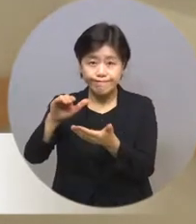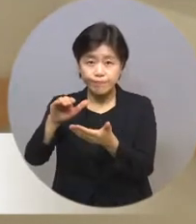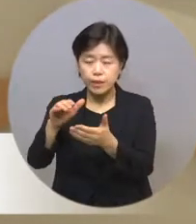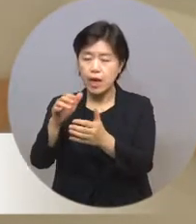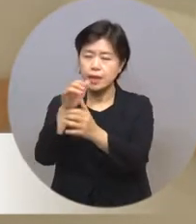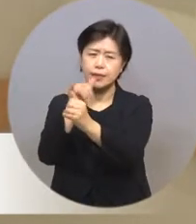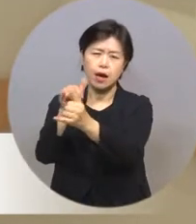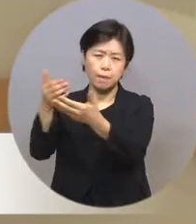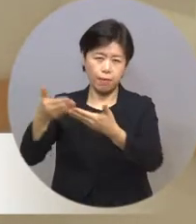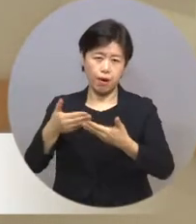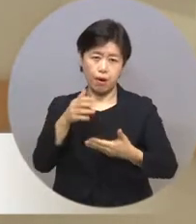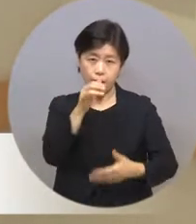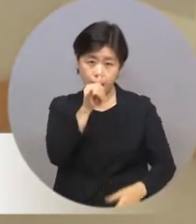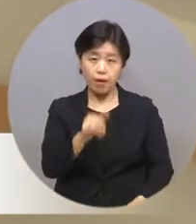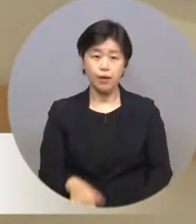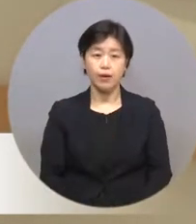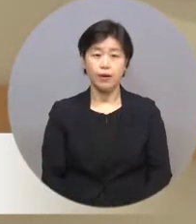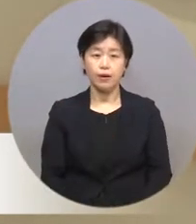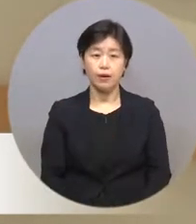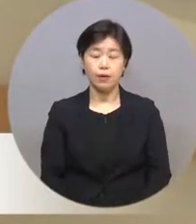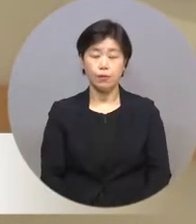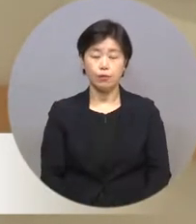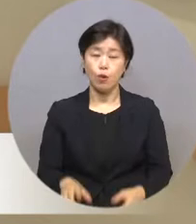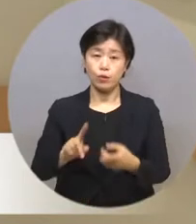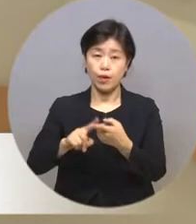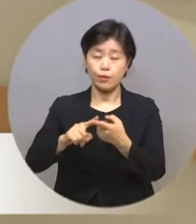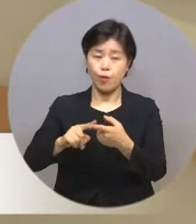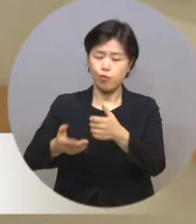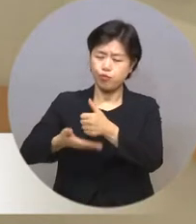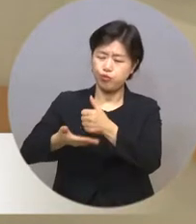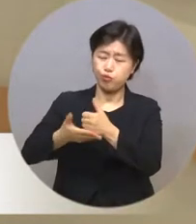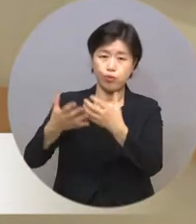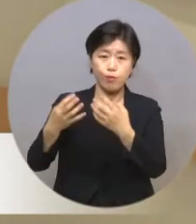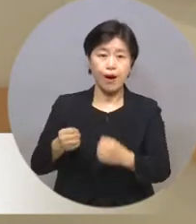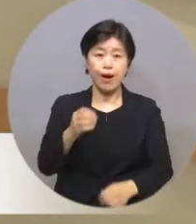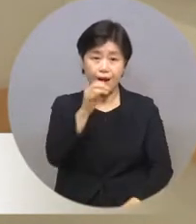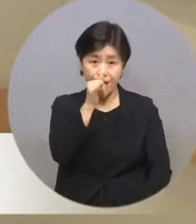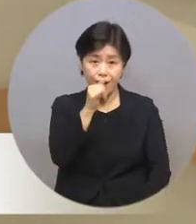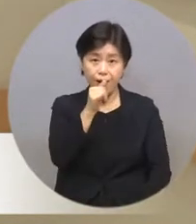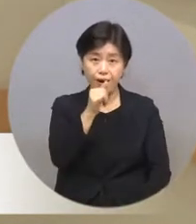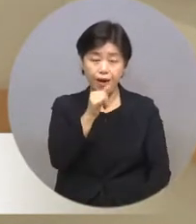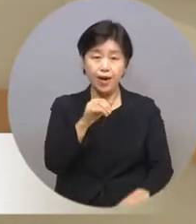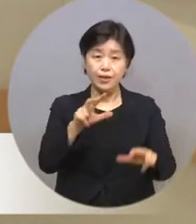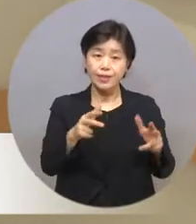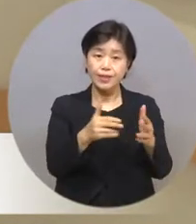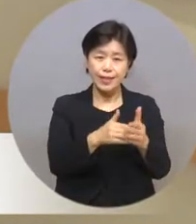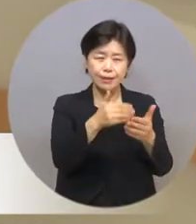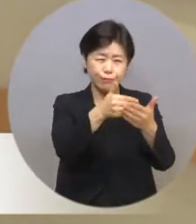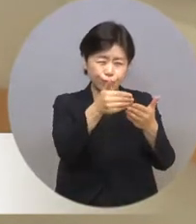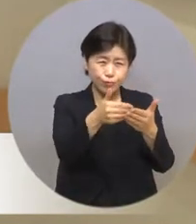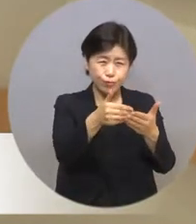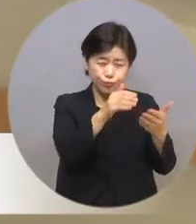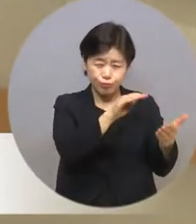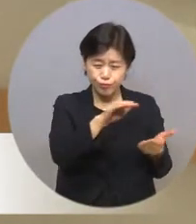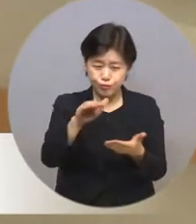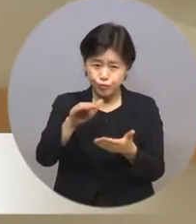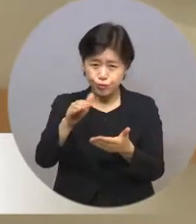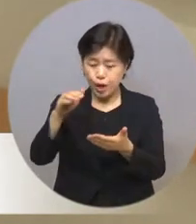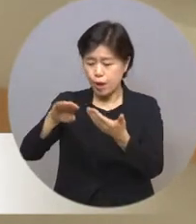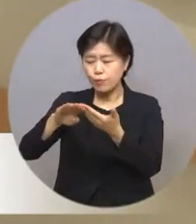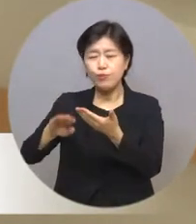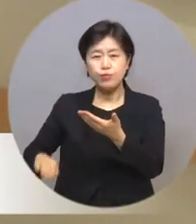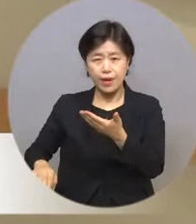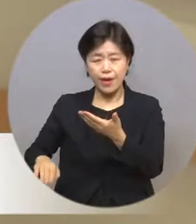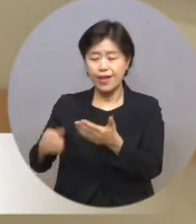좋은 반응들이 있었는데 아 이제는 환불 작가가 많은 후배들 작가들한테 또 보여줄 것도 많고 본인이 아직도